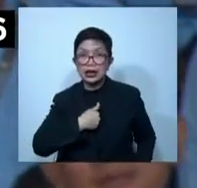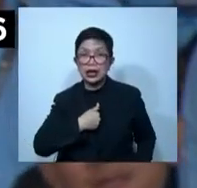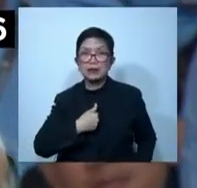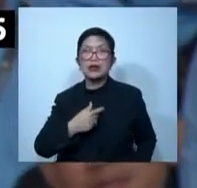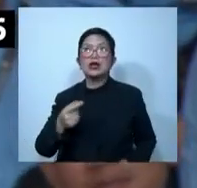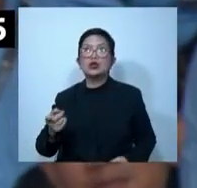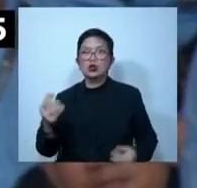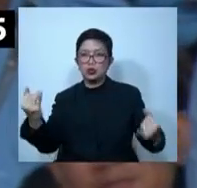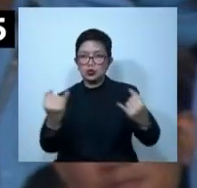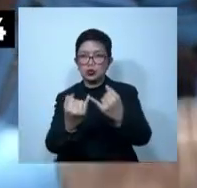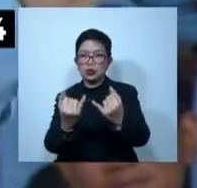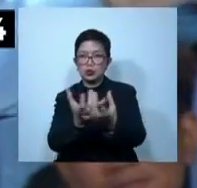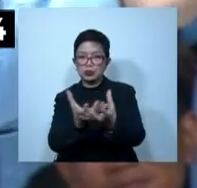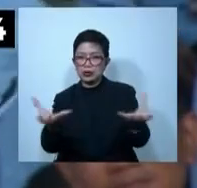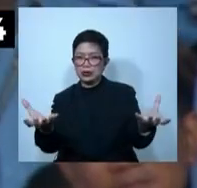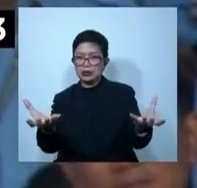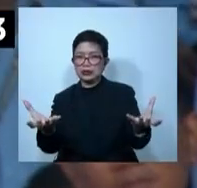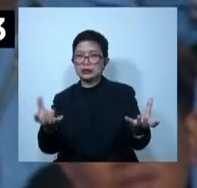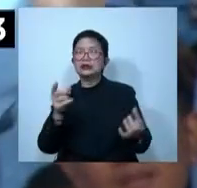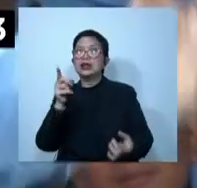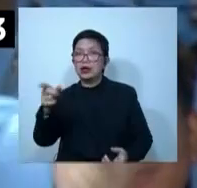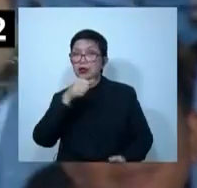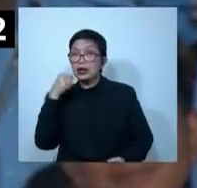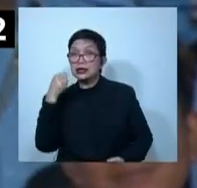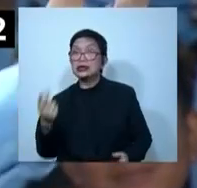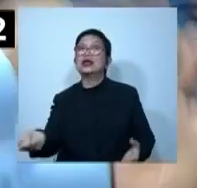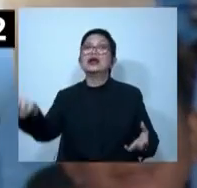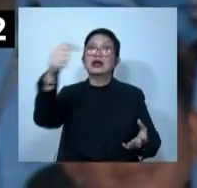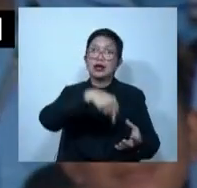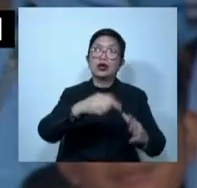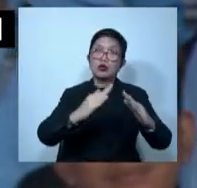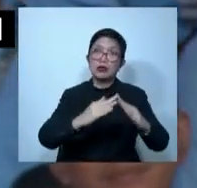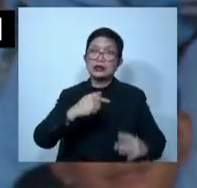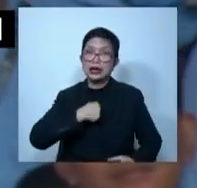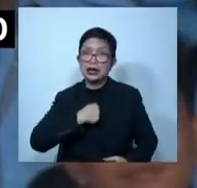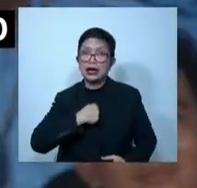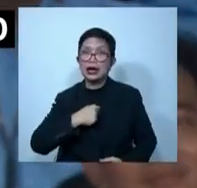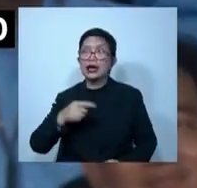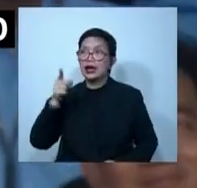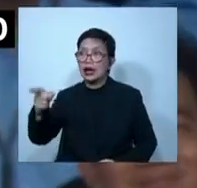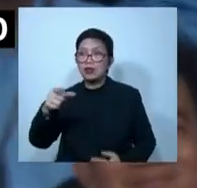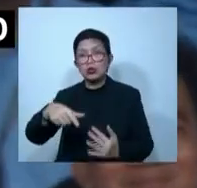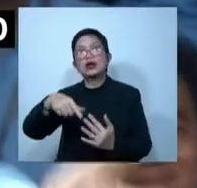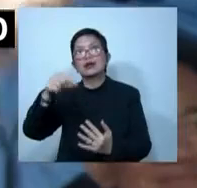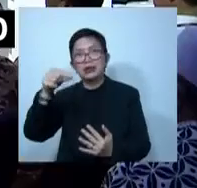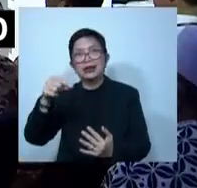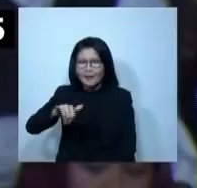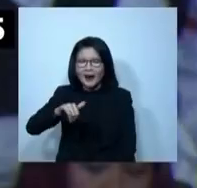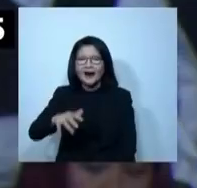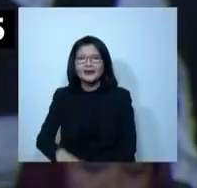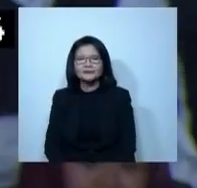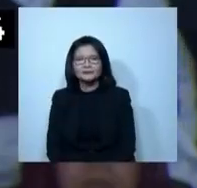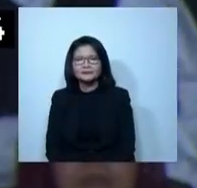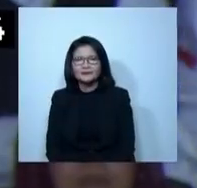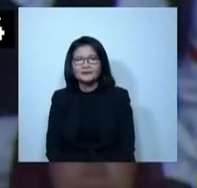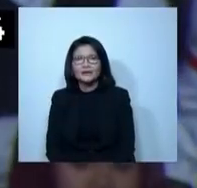apa yang telah kami lakukan itu bisa menjadi semacam trigger bagi penyelesaian urusan bangsa dan